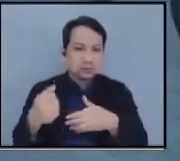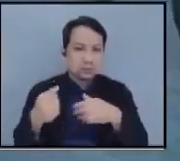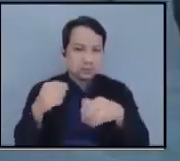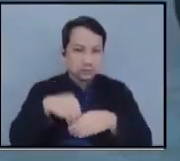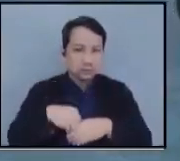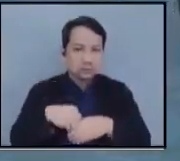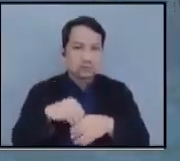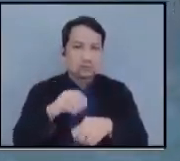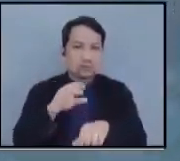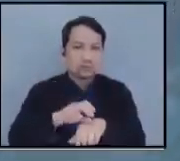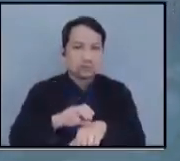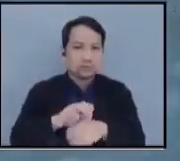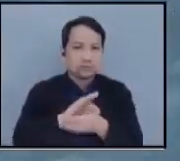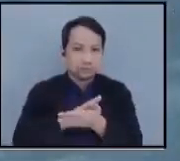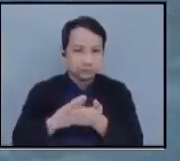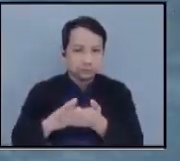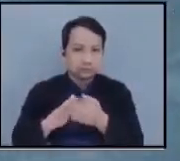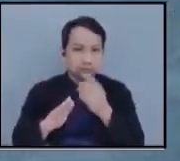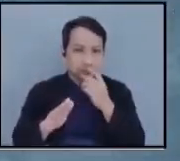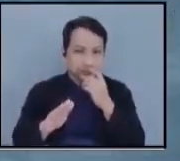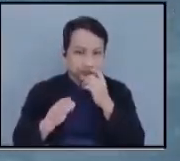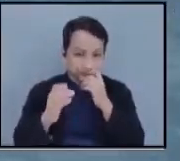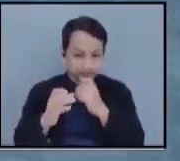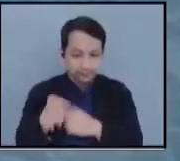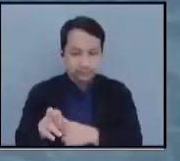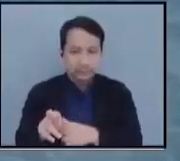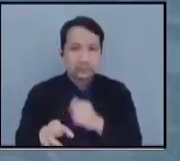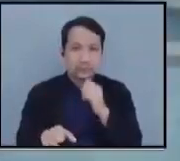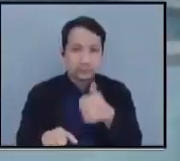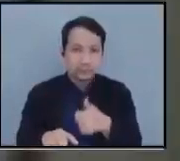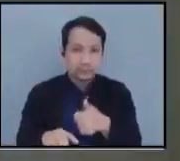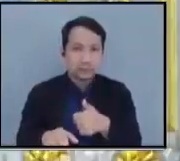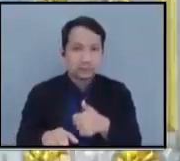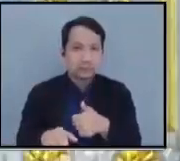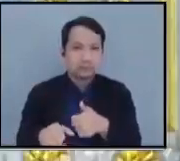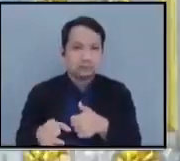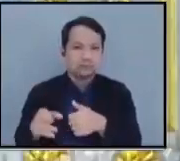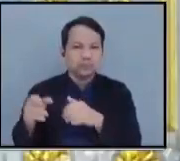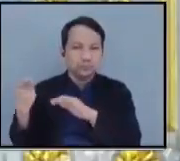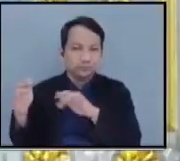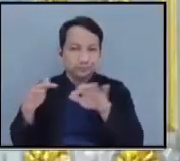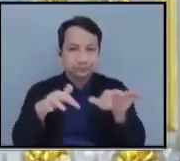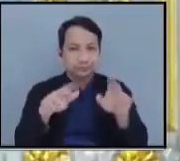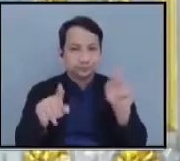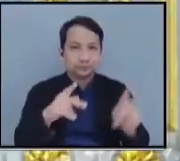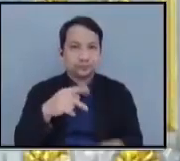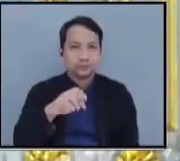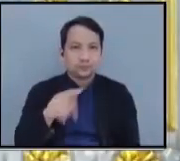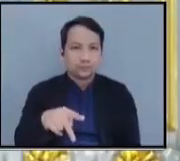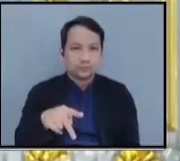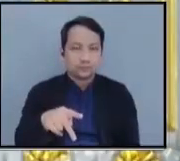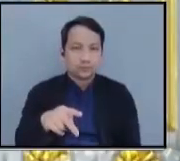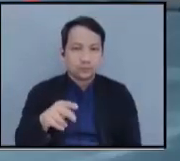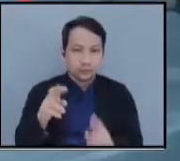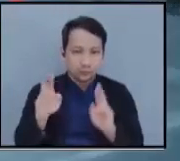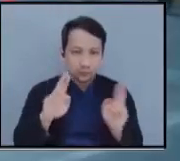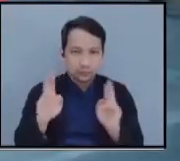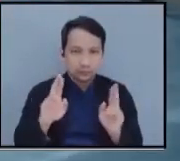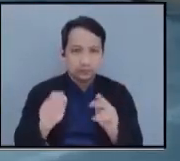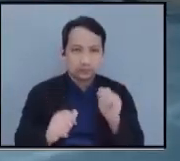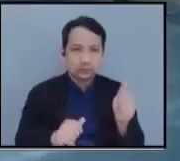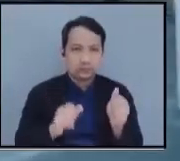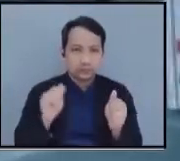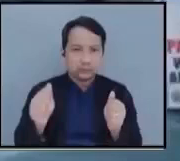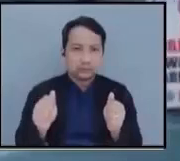malinis na palikuran bukas pa inaasahan ng dating ng mga tao kaya naman ang PNP magpapatupad na ng kanilang rerouting ng